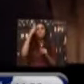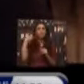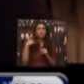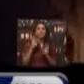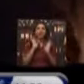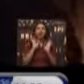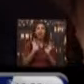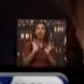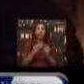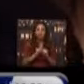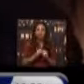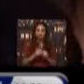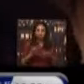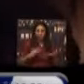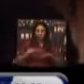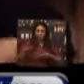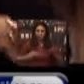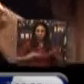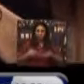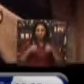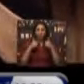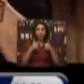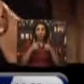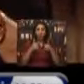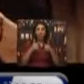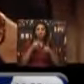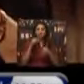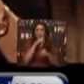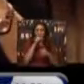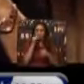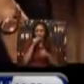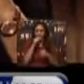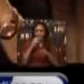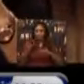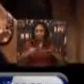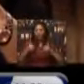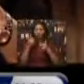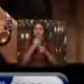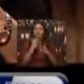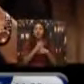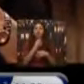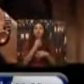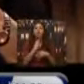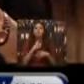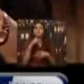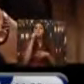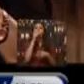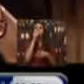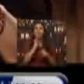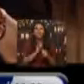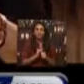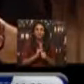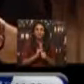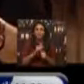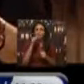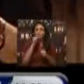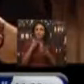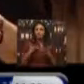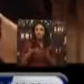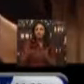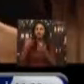هو بيحب الستات، فبيعامل الست بشكل يعني مميز